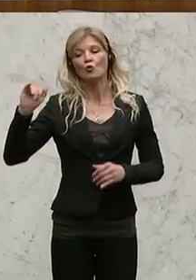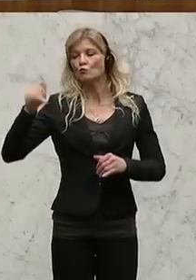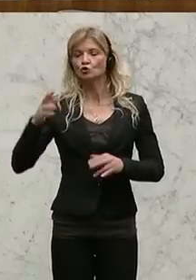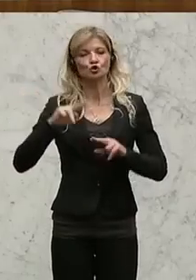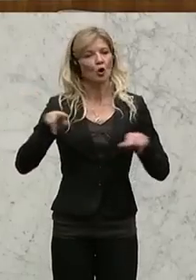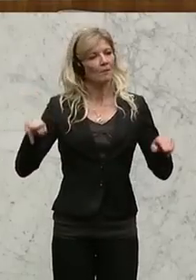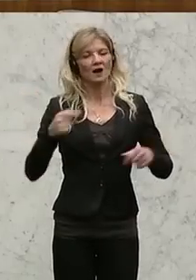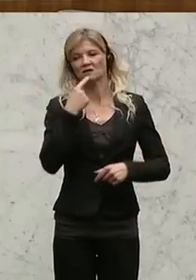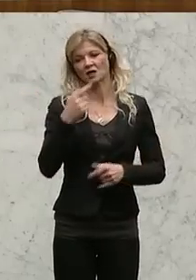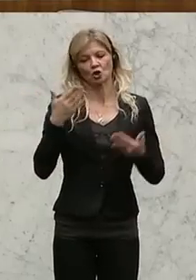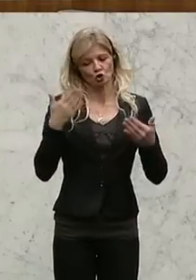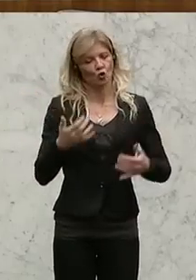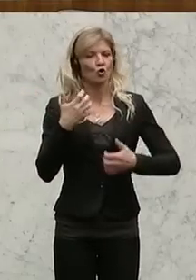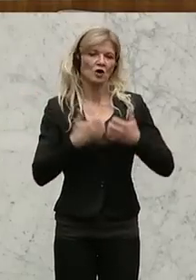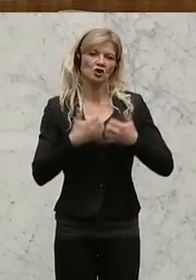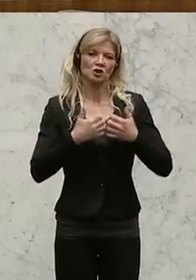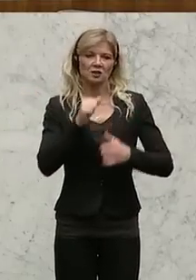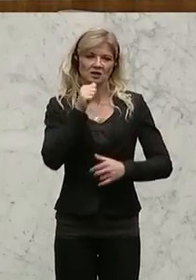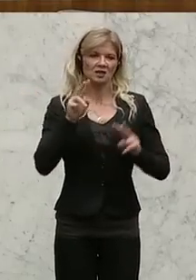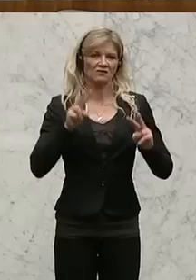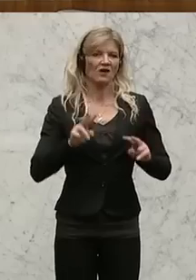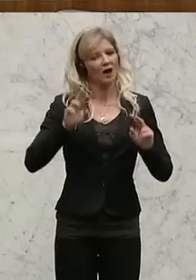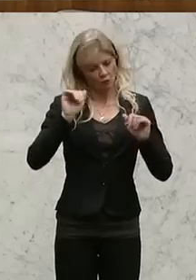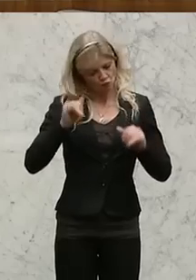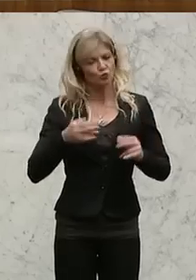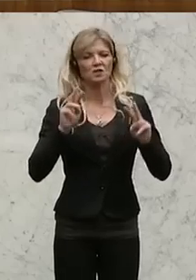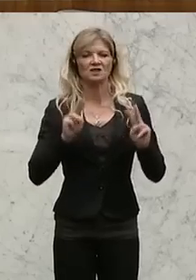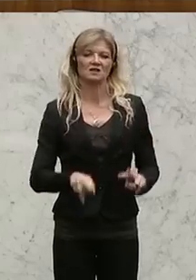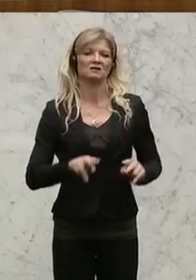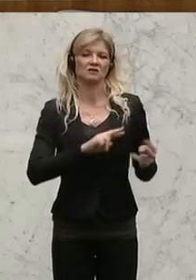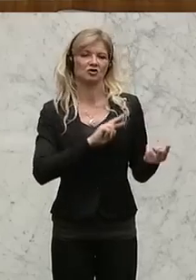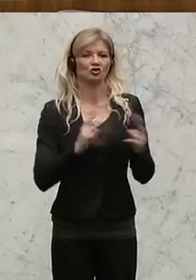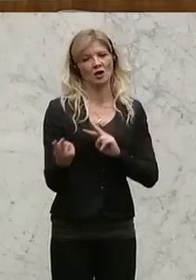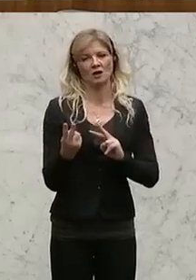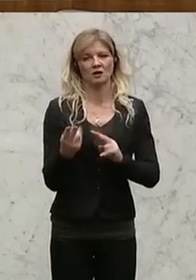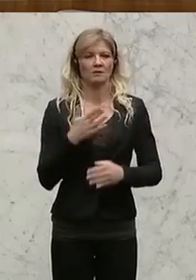diese historische Unwahrheit richtigzustellen, meine sehr geehrten Damen und Herren.